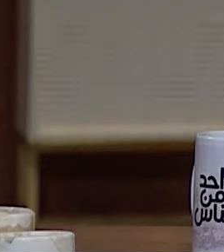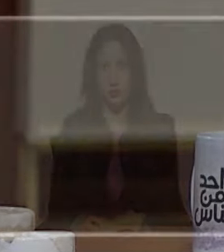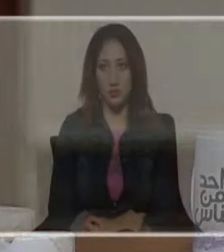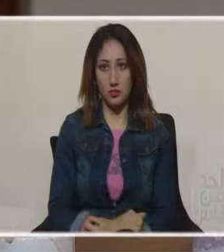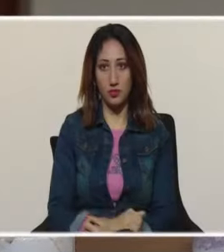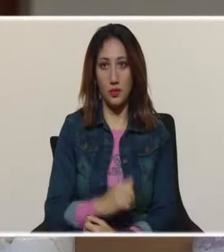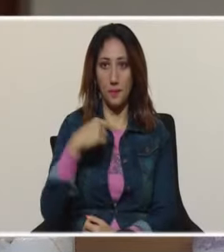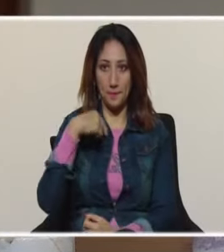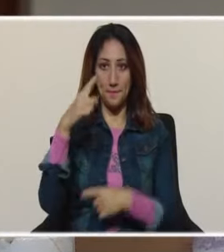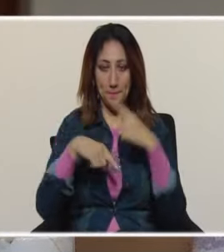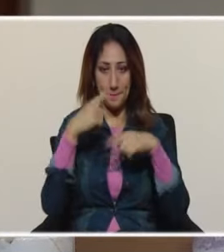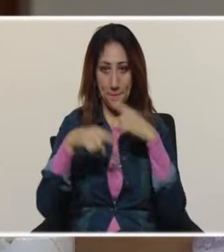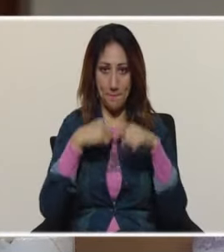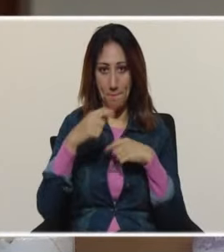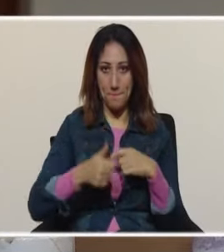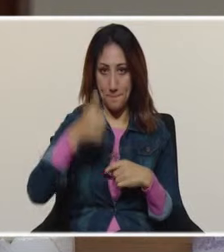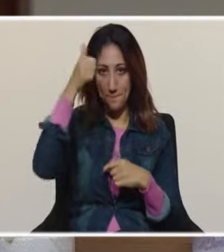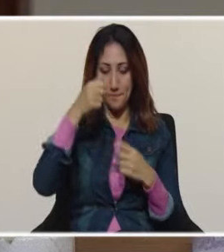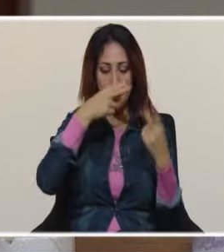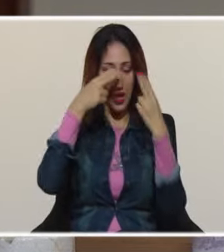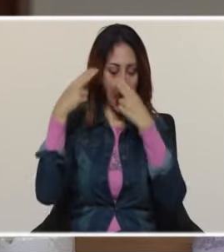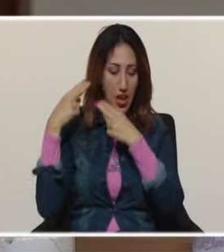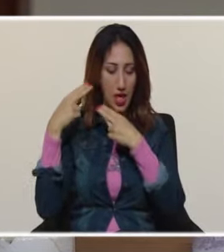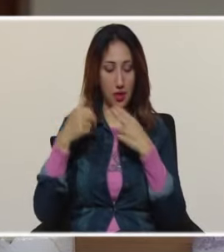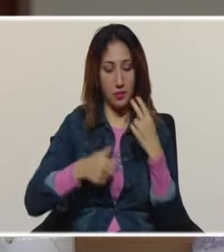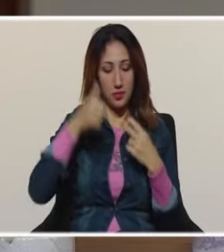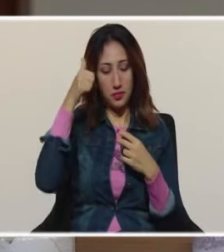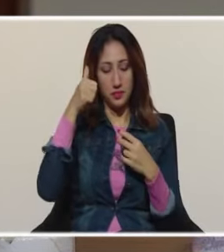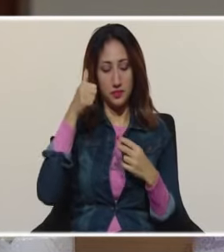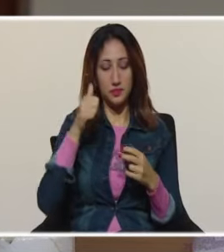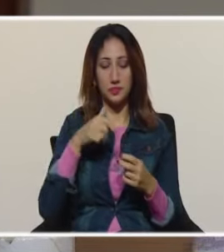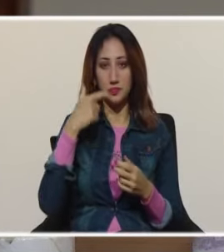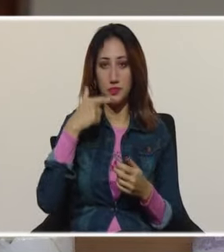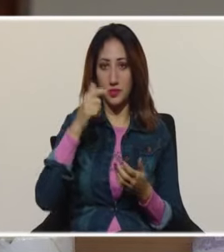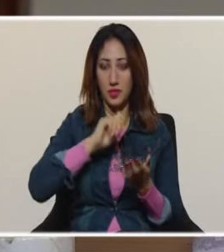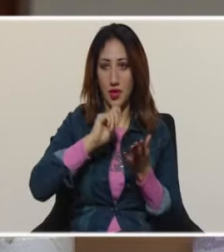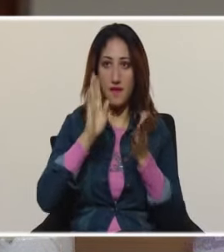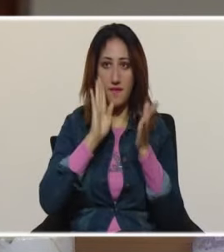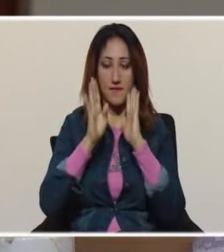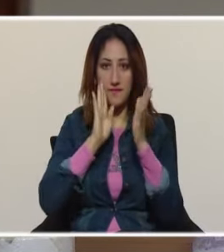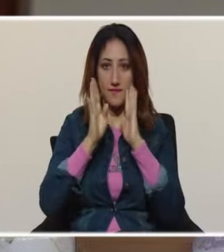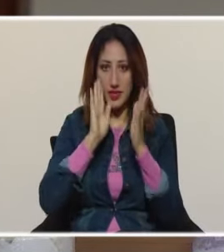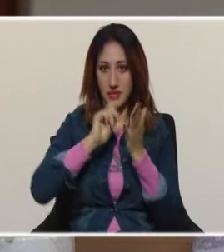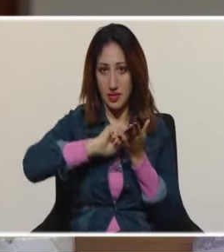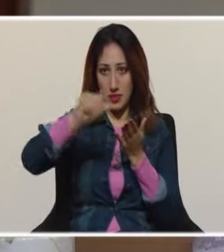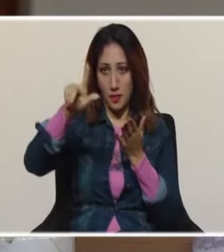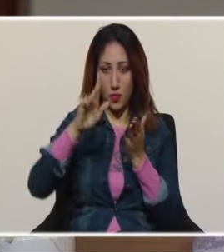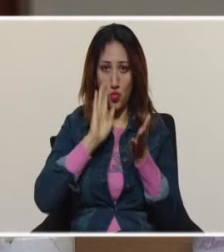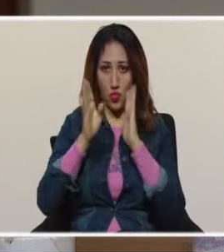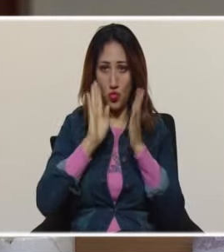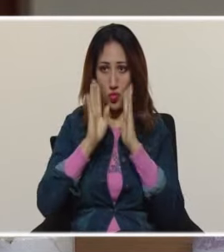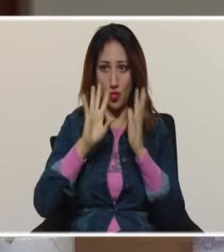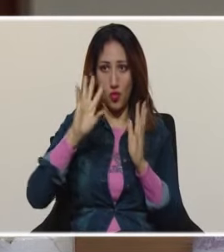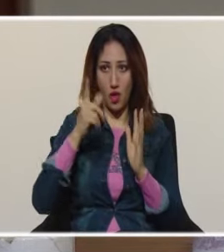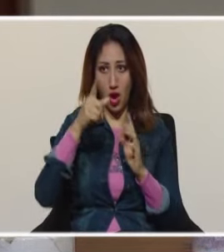احنا مستمرين في تحقيق احلامكم وامنياتكم، ويا ريت حضراتكم تبعتولنا على صفحه البرنامج على الفيسبوك او عن